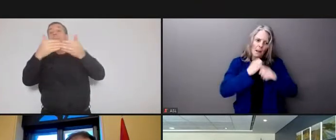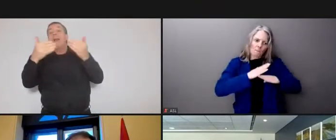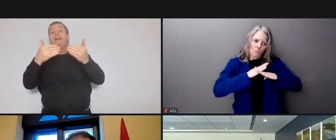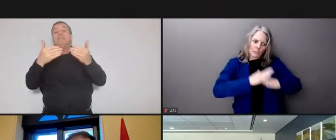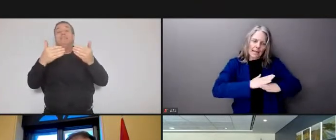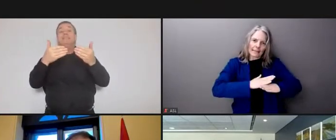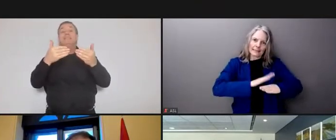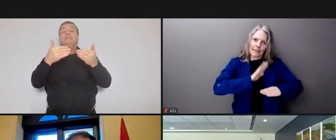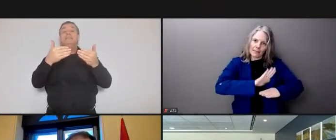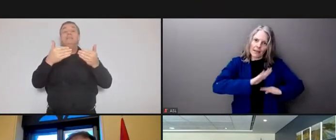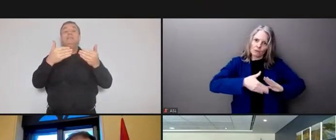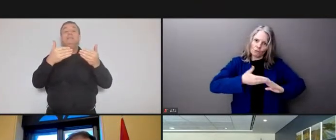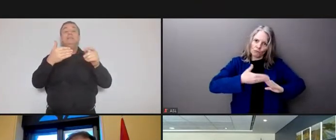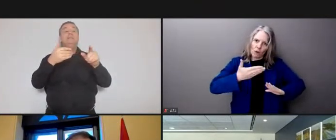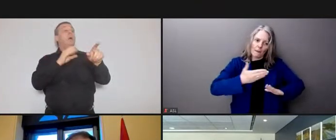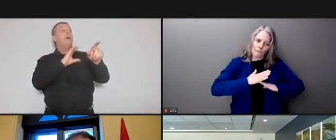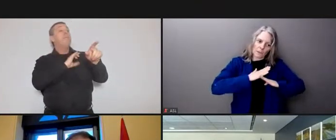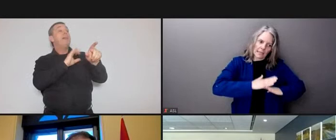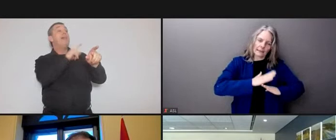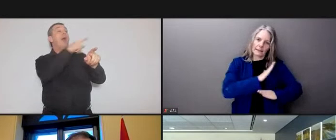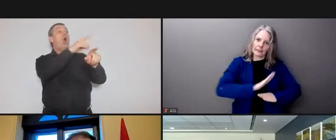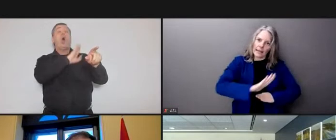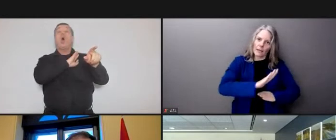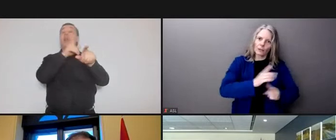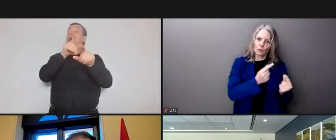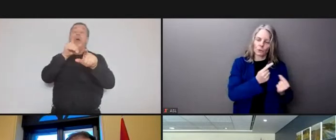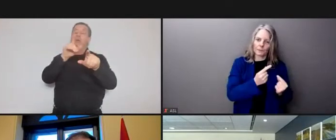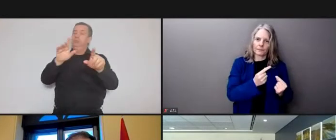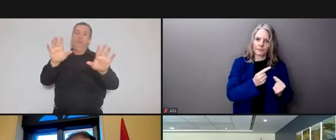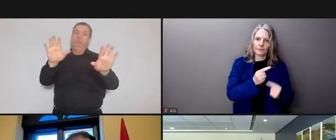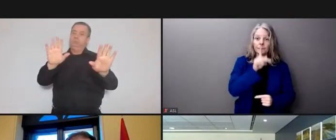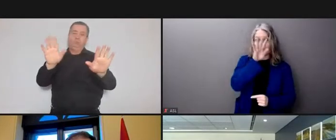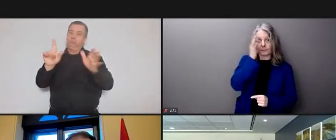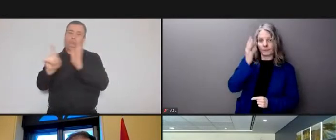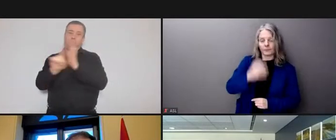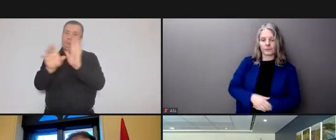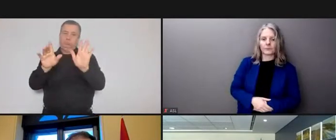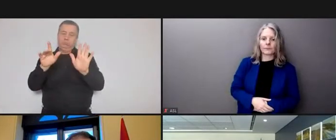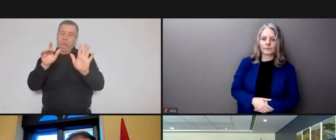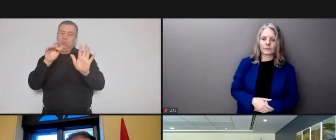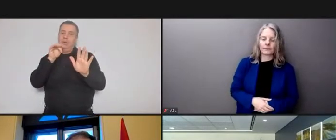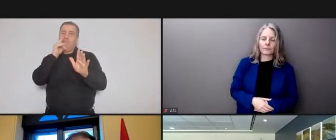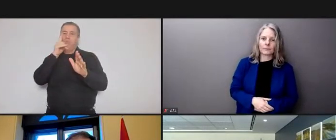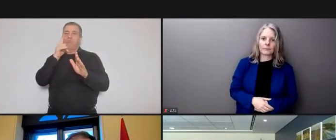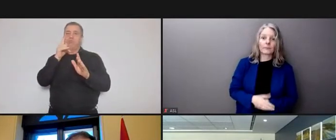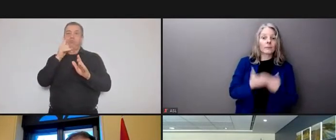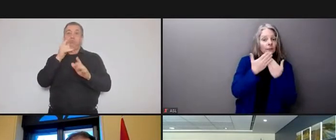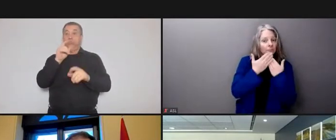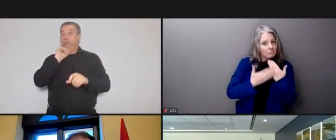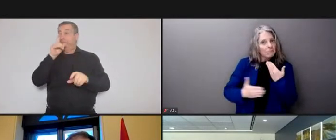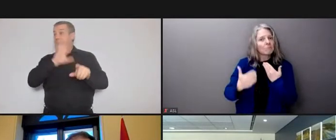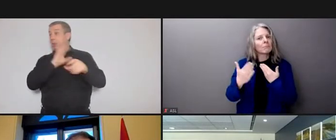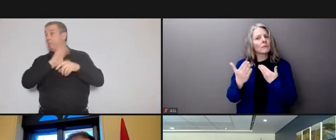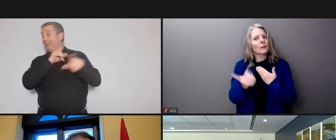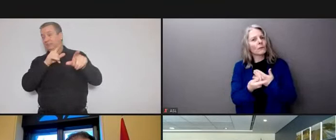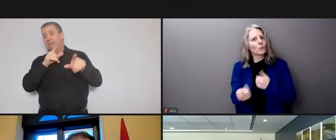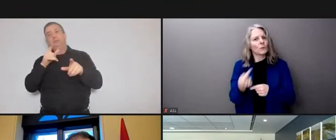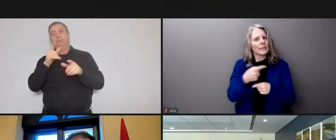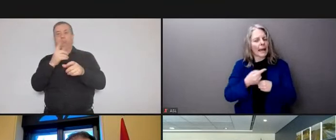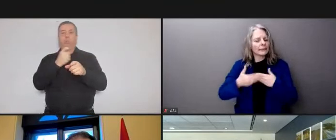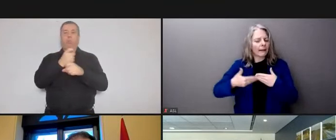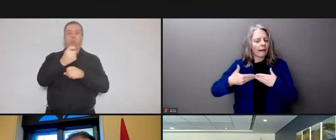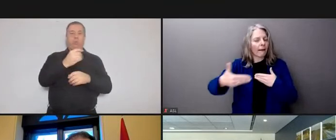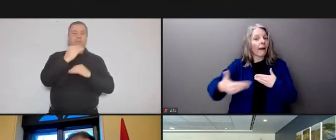they are being carried out au cours des prochains jours j'ai hâte de continuer à discuter de s'échouge avec mes